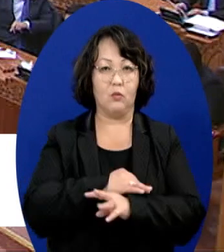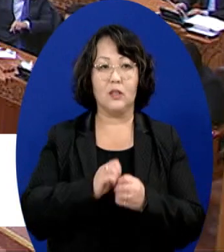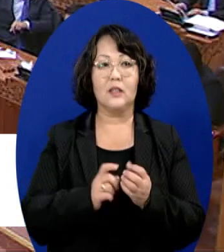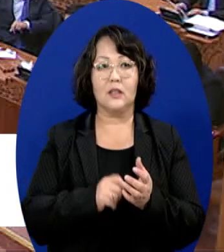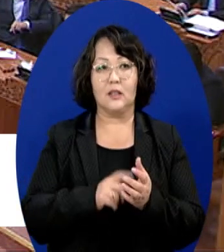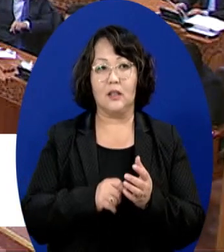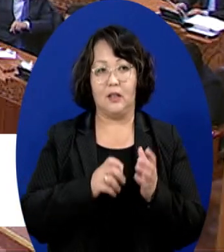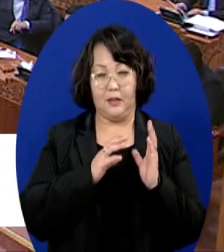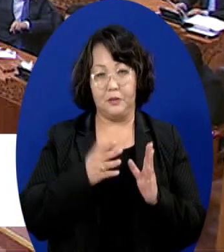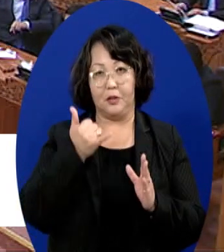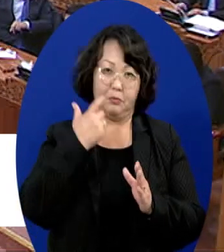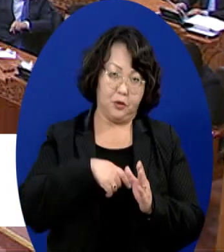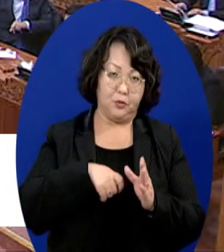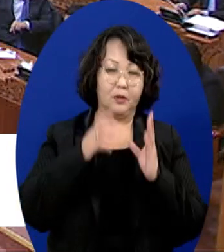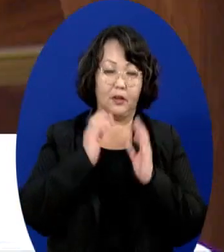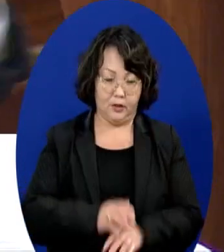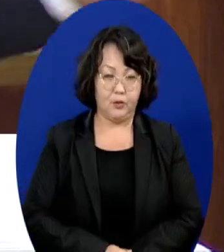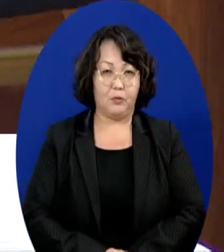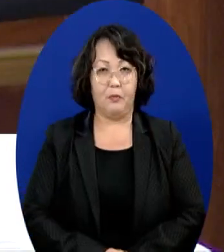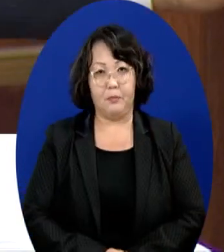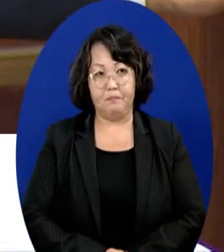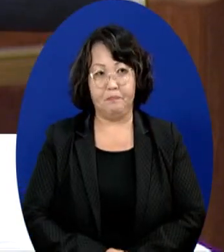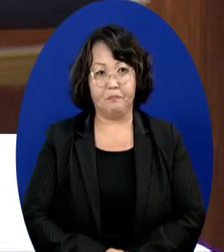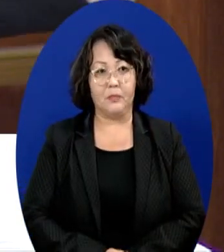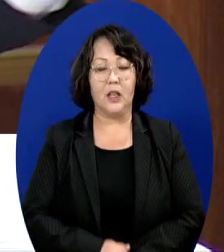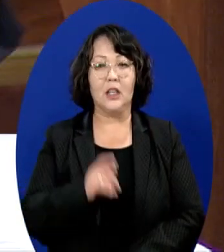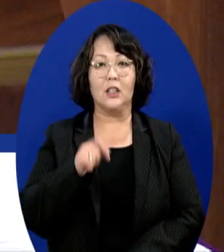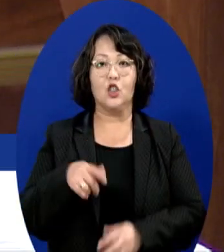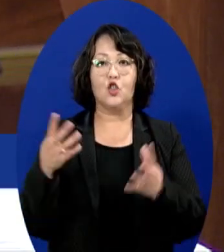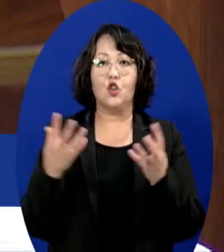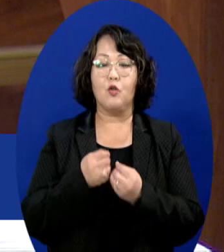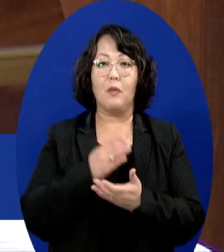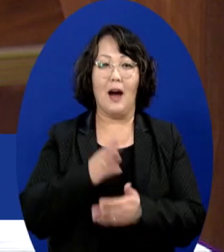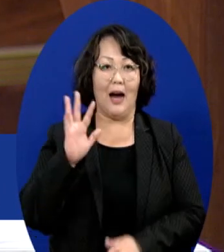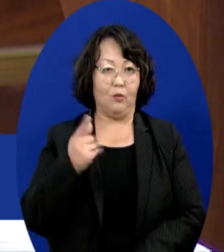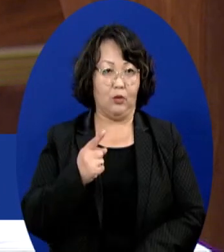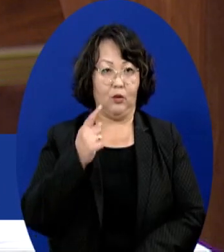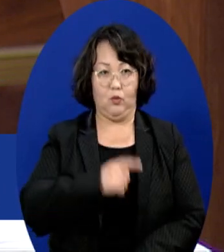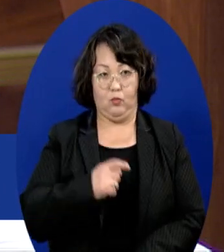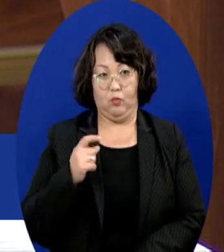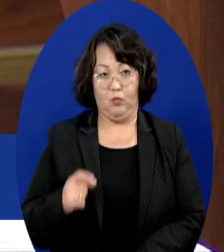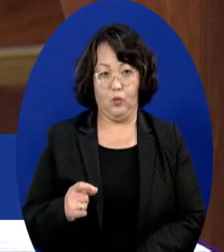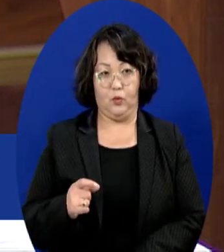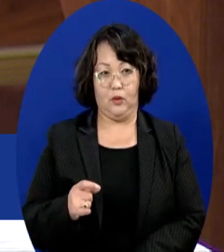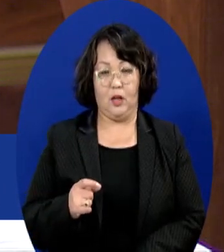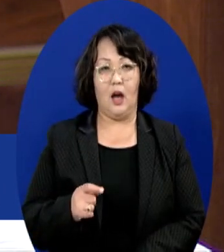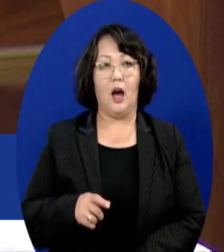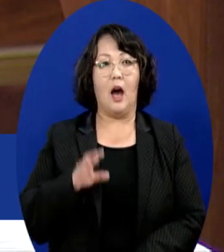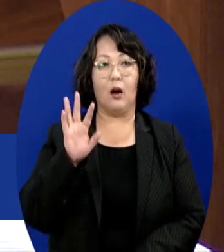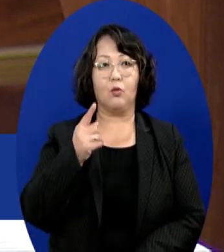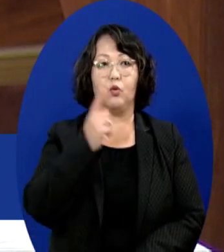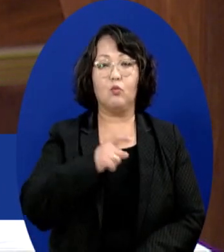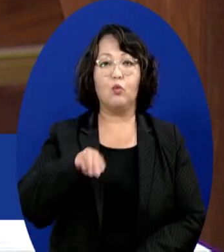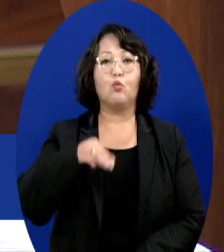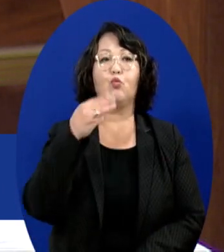байр сууриас зарим гишүүн хандаж байна. Одоо энэ нэг цөөх болчиход байгаа 11 хүн бүр минимум 11 хүн төрөхөөр байгуулах